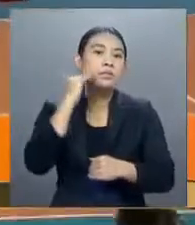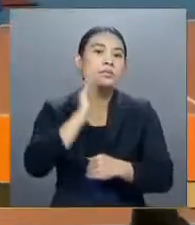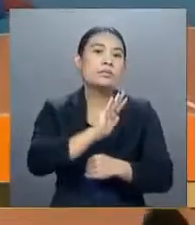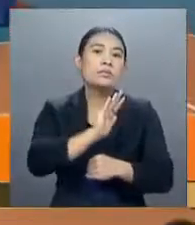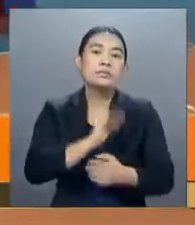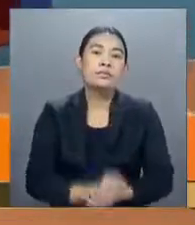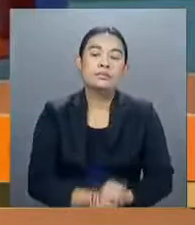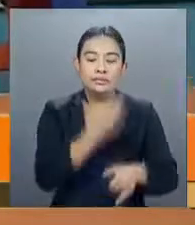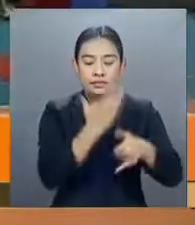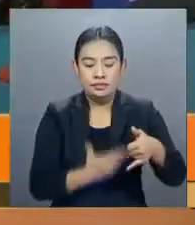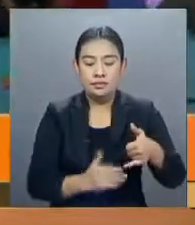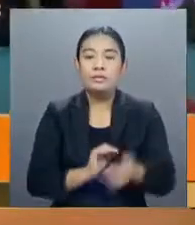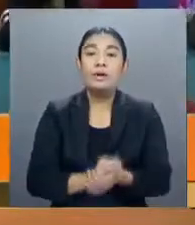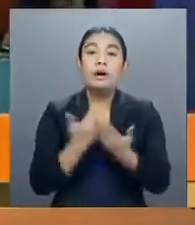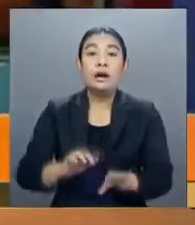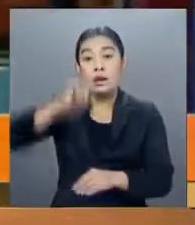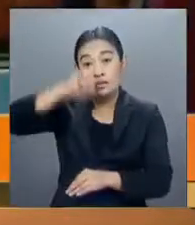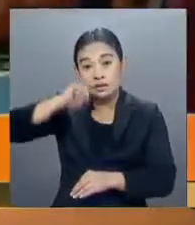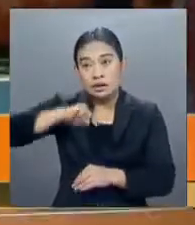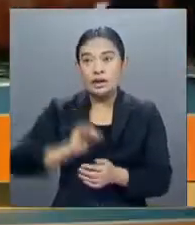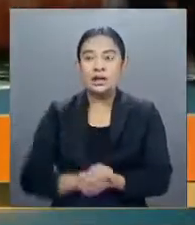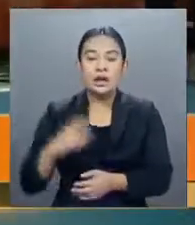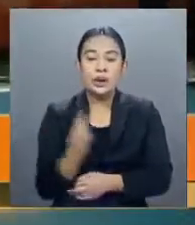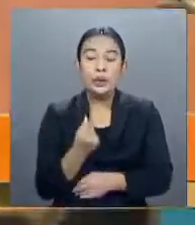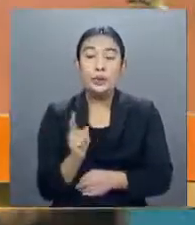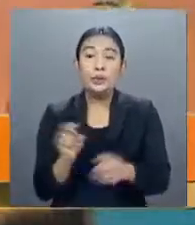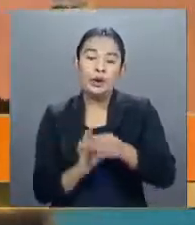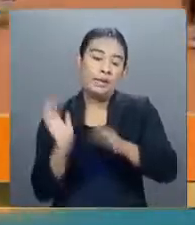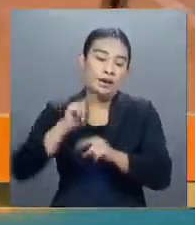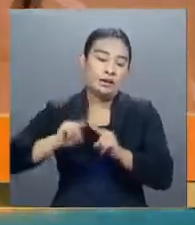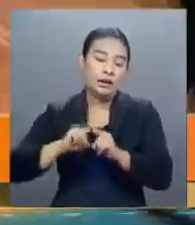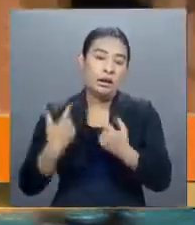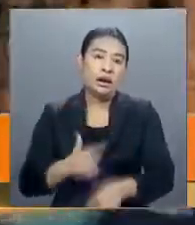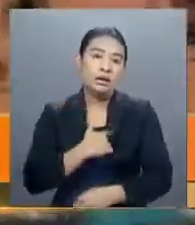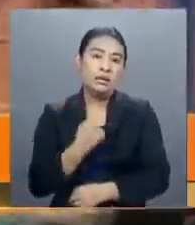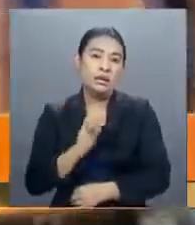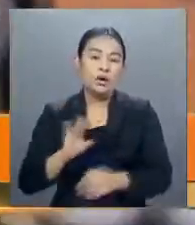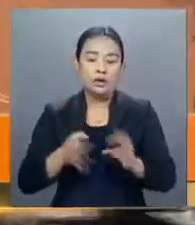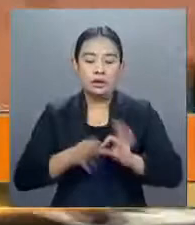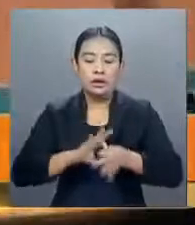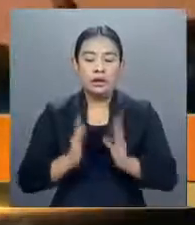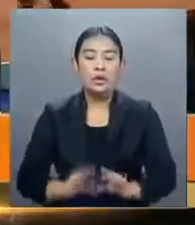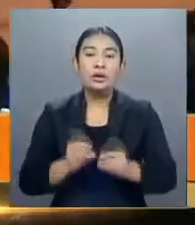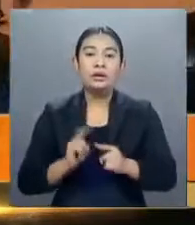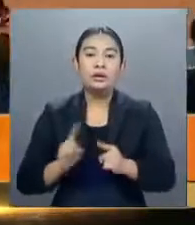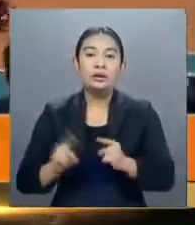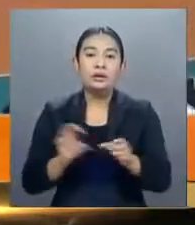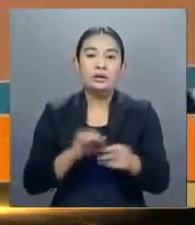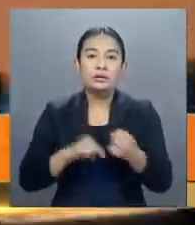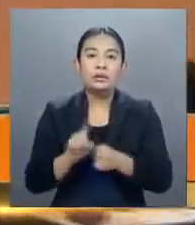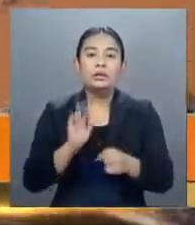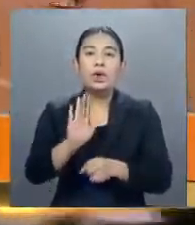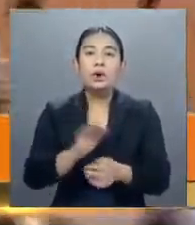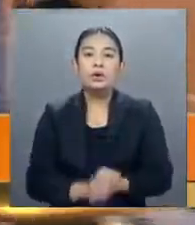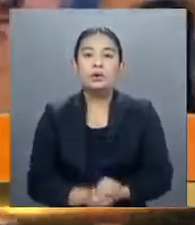หลังจากนั้นเป็นทีมไทยที่ใช้การเล่นบอลเร็วเป็นทีเด็ดบวกกับความมั่นใจของนักกีฬาที่พลิกสถานการณ์จากเป็นรองถึง3แมตช์พอยต์ในเซตที่